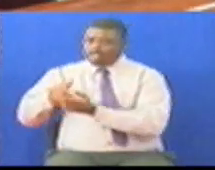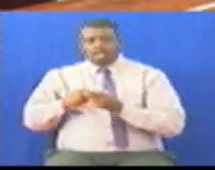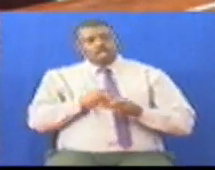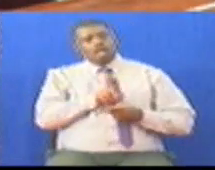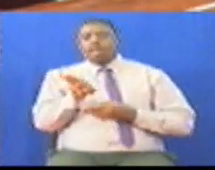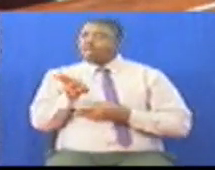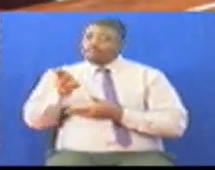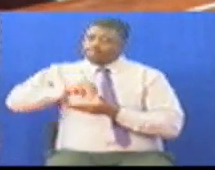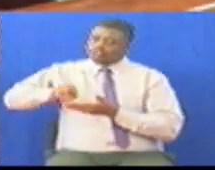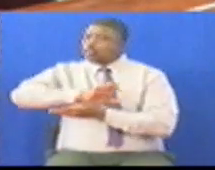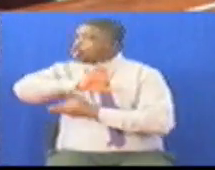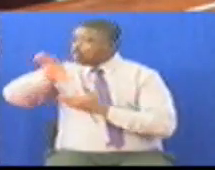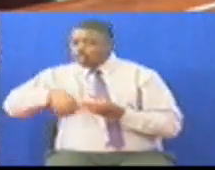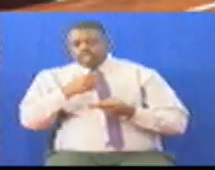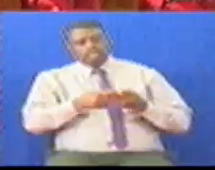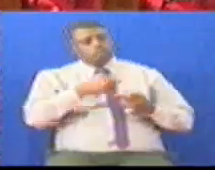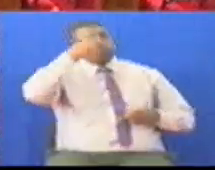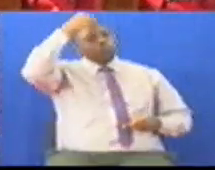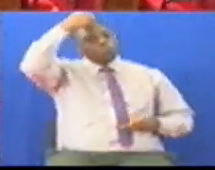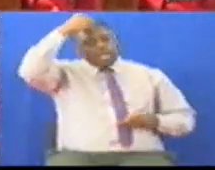Tanzania Bara, Unguja na Pemba.